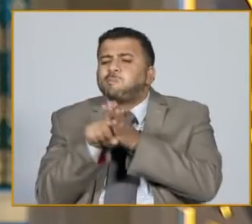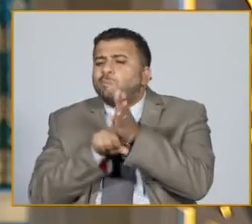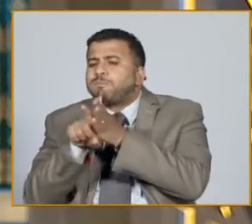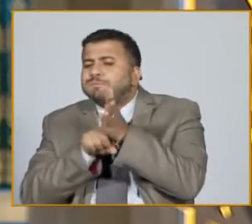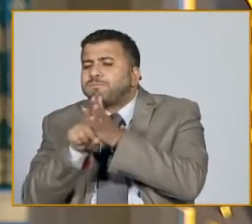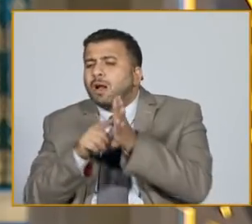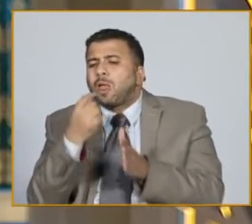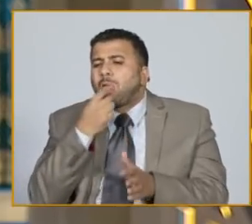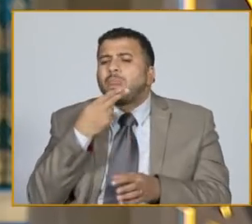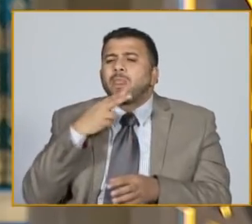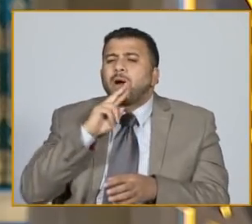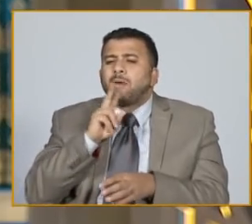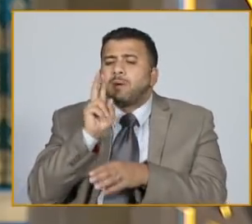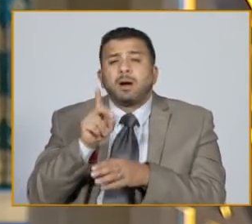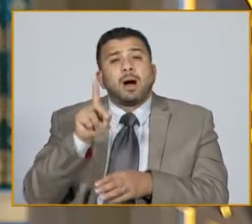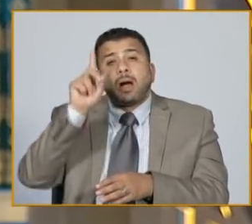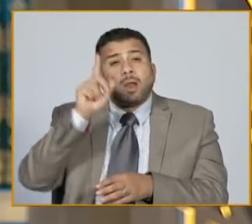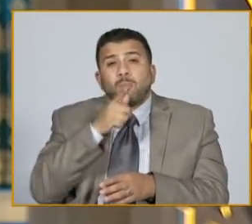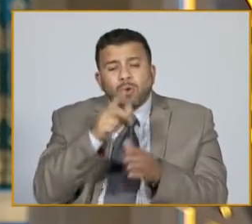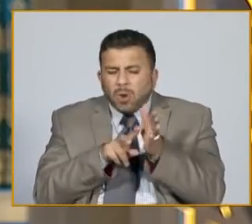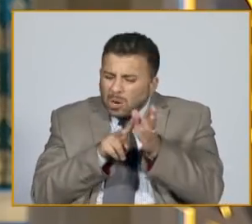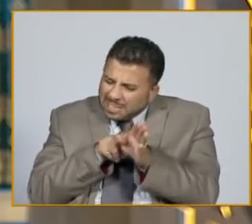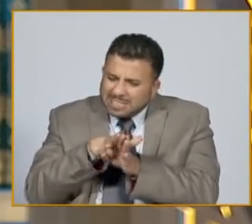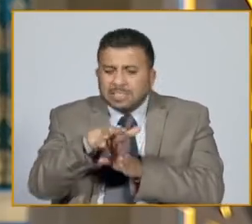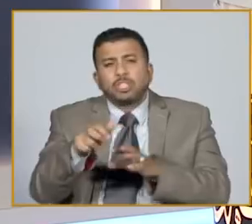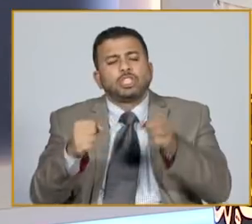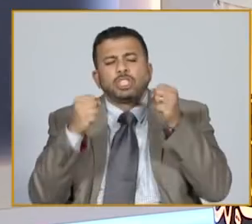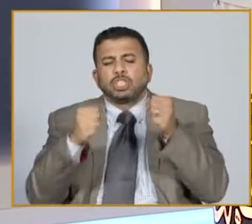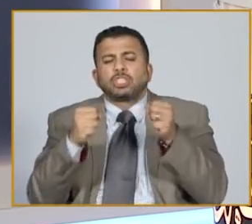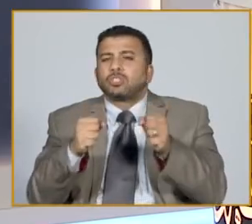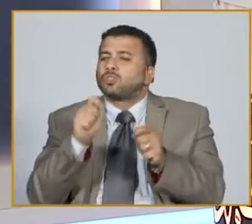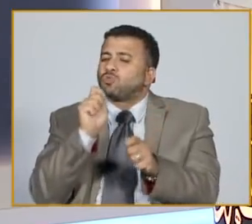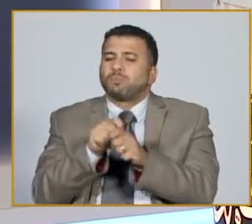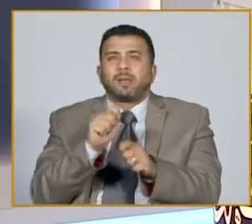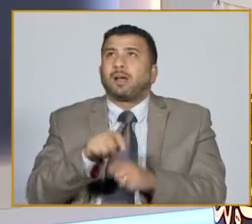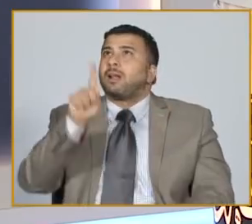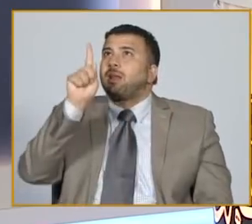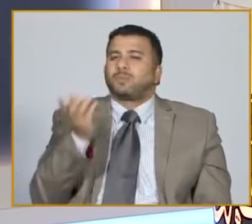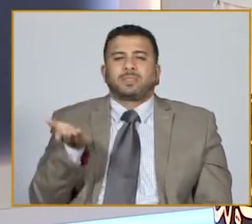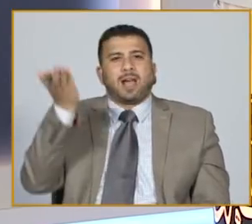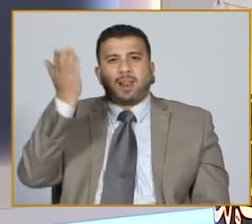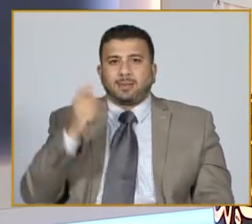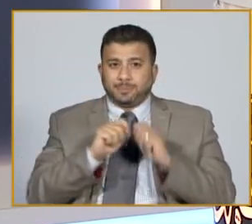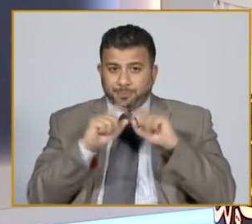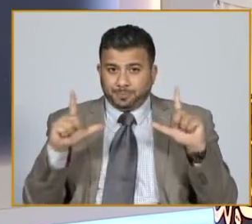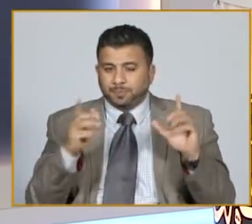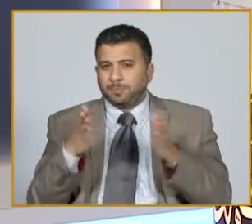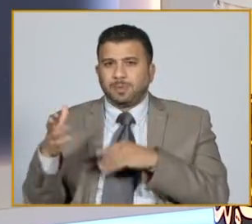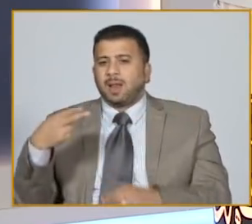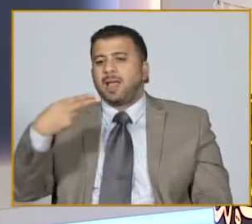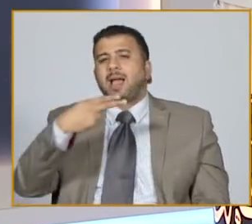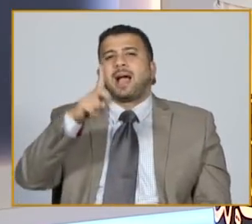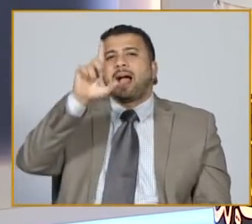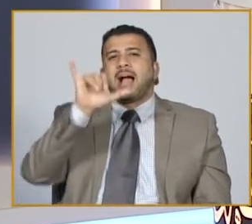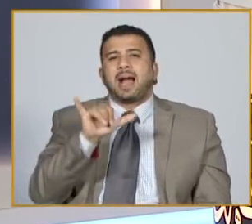الغيبة، هؤلاء يعاقبون معاقبة شديدة عند الله سبحانه وتعالى. علي اليوم من الشارقة يسأل عن تفسير